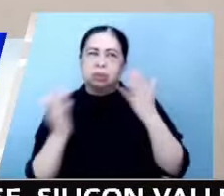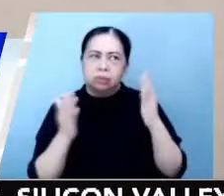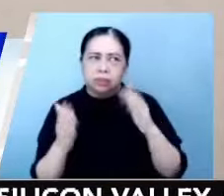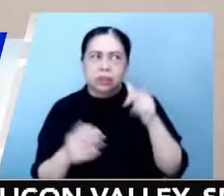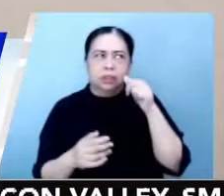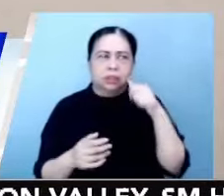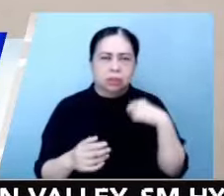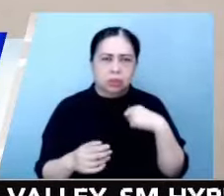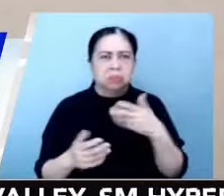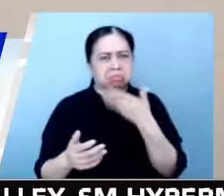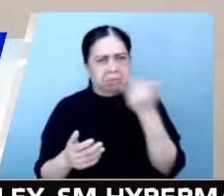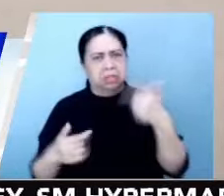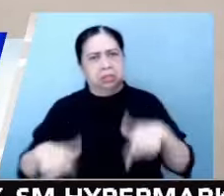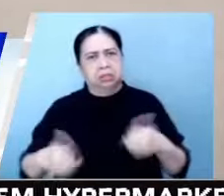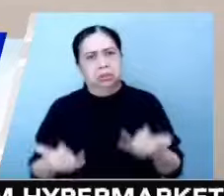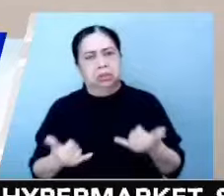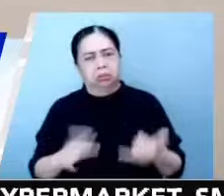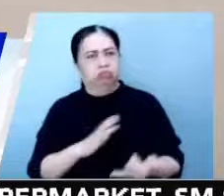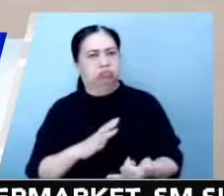Kumusta ate?